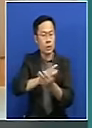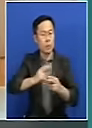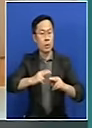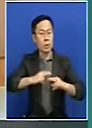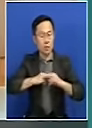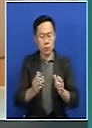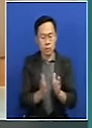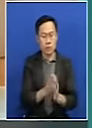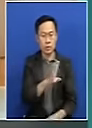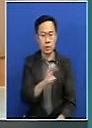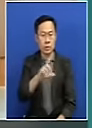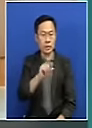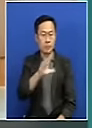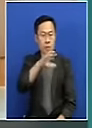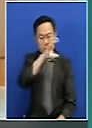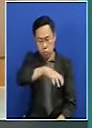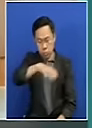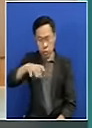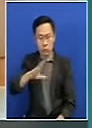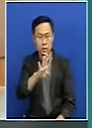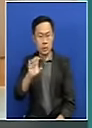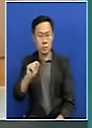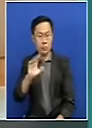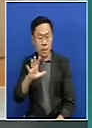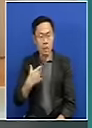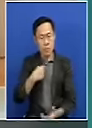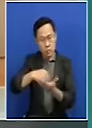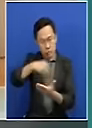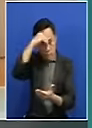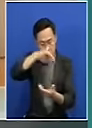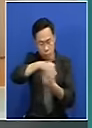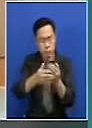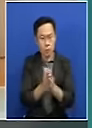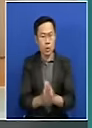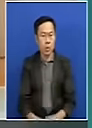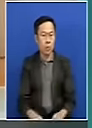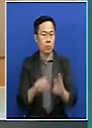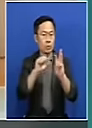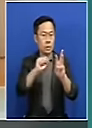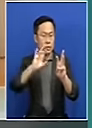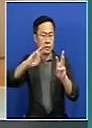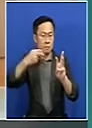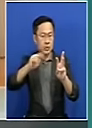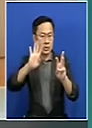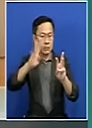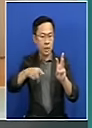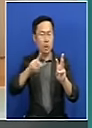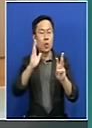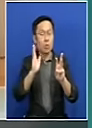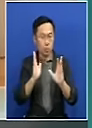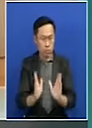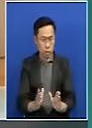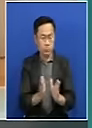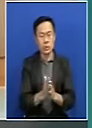ฐมี425สถาบันมีนักเรียนนักศึกษา 670,000 กว่าคนส่วนเอกชน